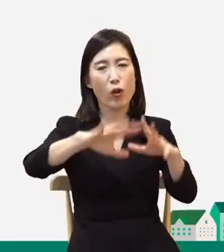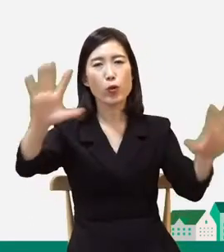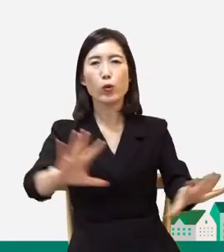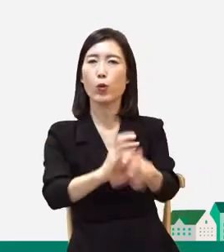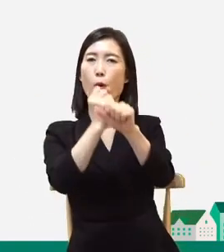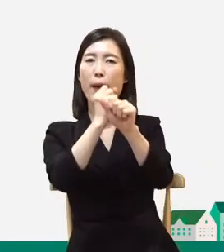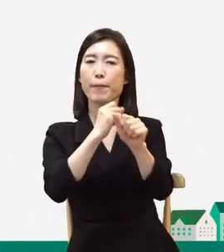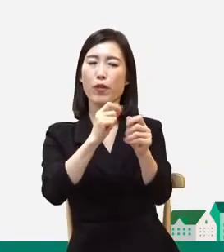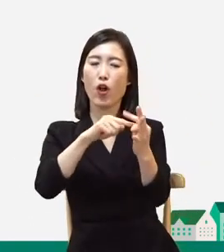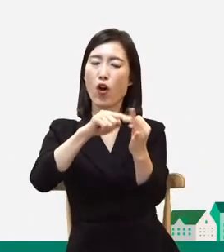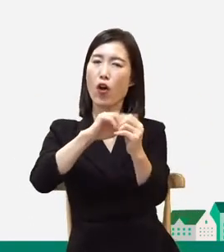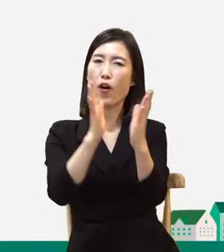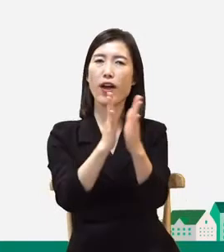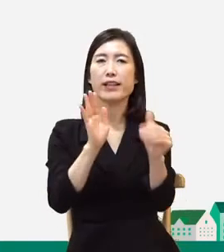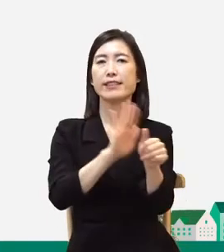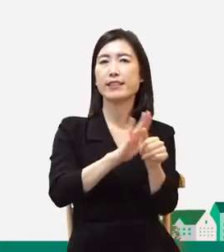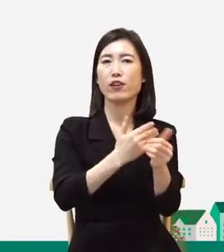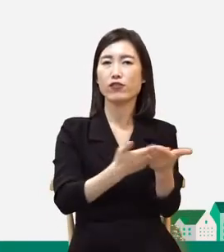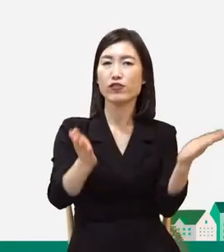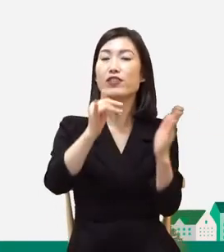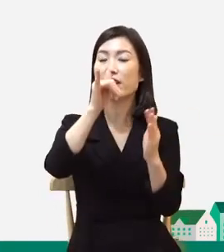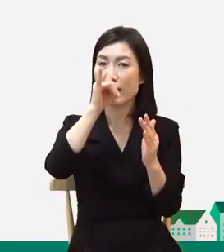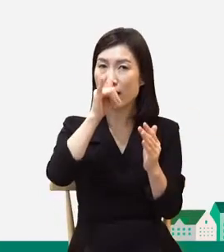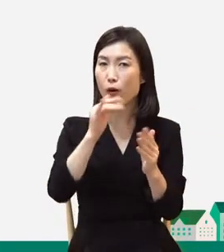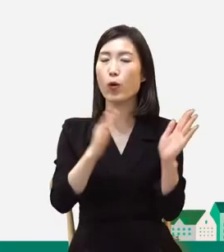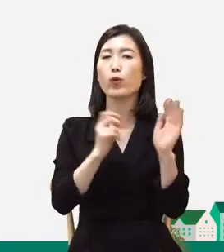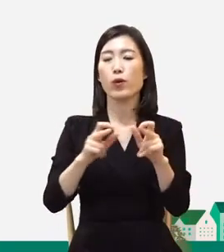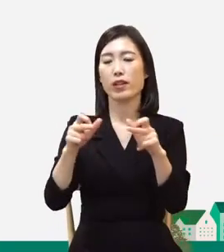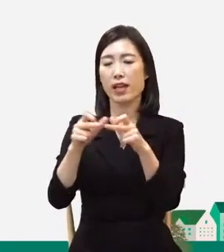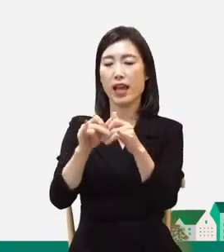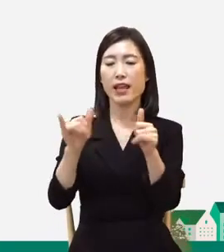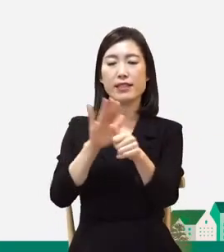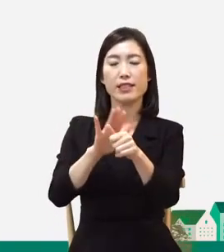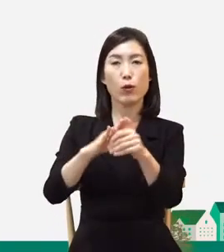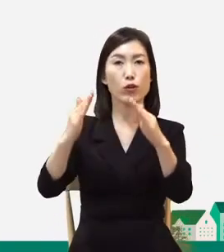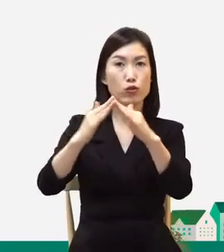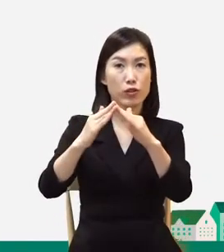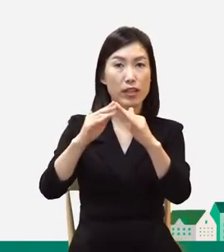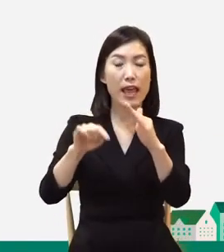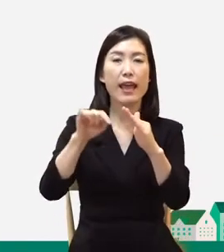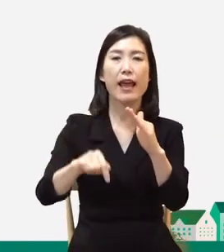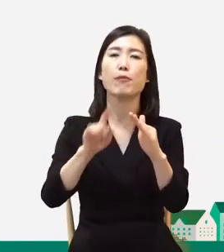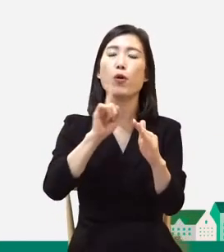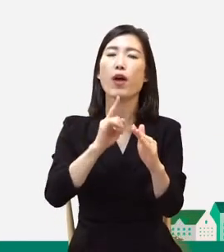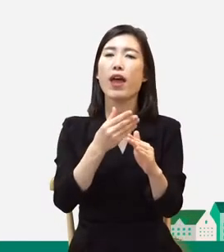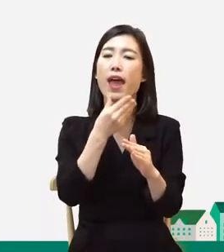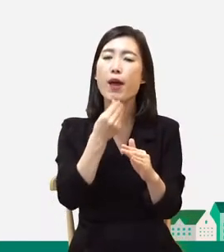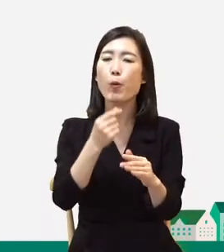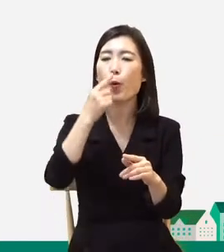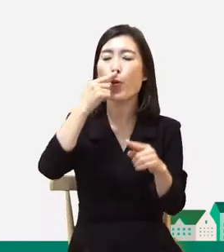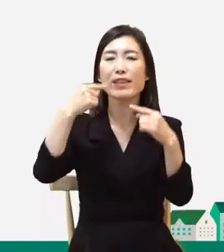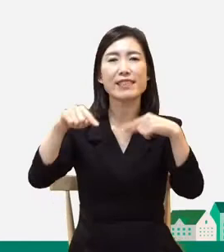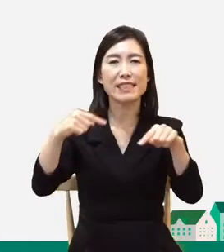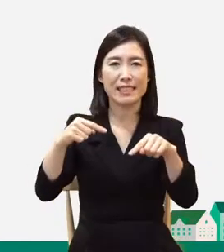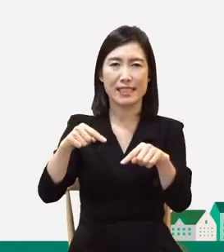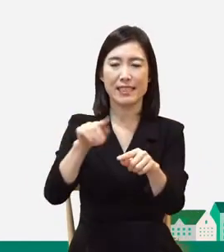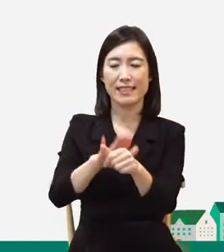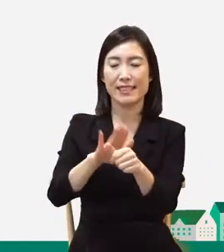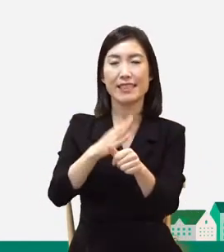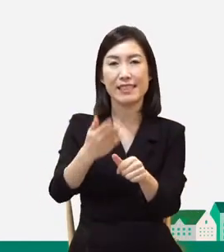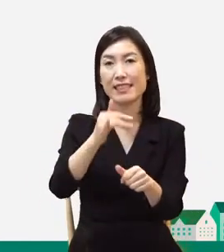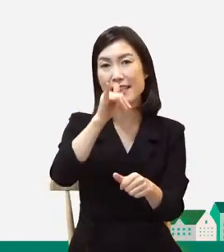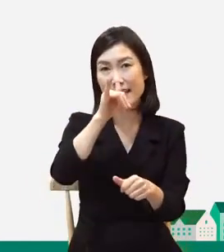사례 관리를 실시하게 되고요. 그리고 장애인 지원 주택에는 이제 행복 코치가 배치되어서